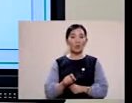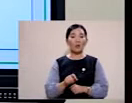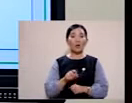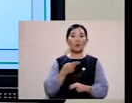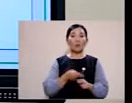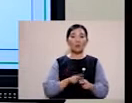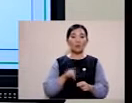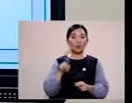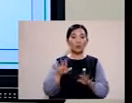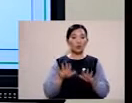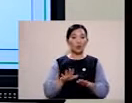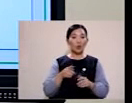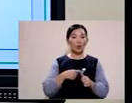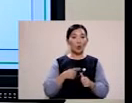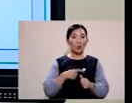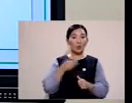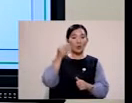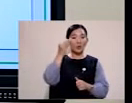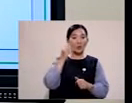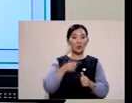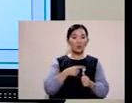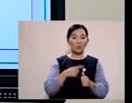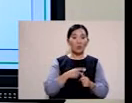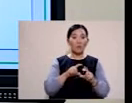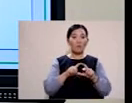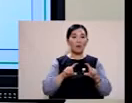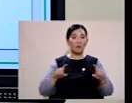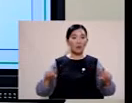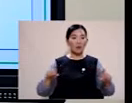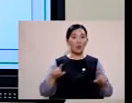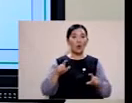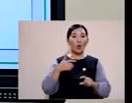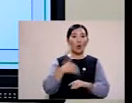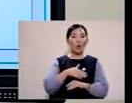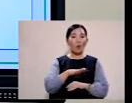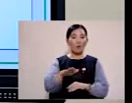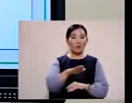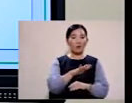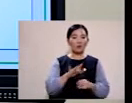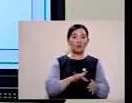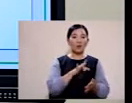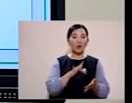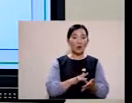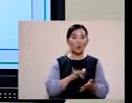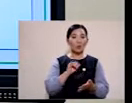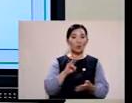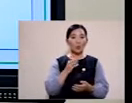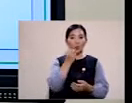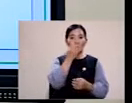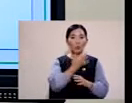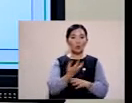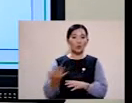joy nomini bildirgan turdosh otlar: maktab, hovli, shahar, o'tloq,